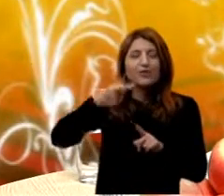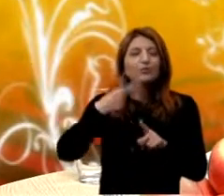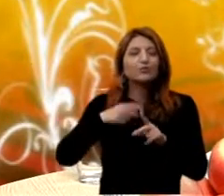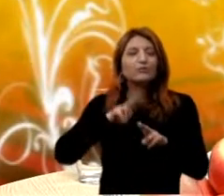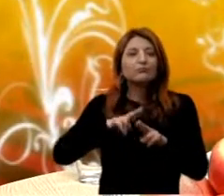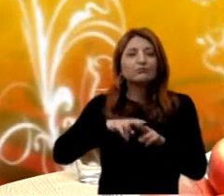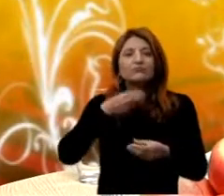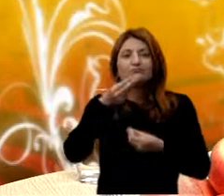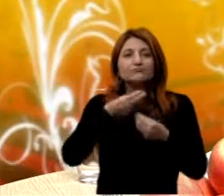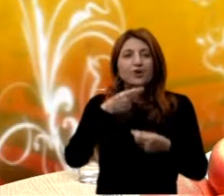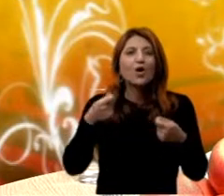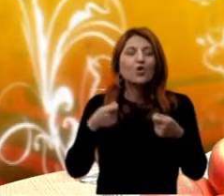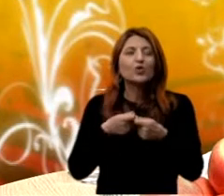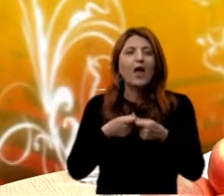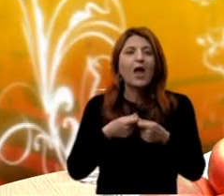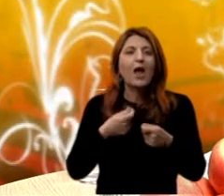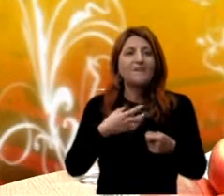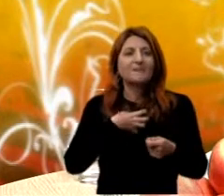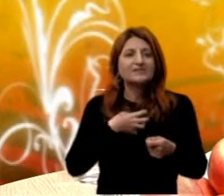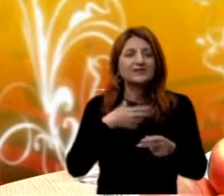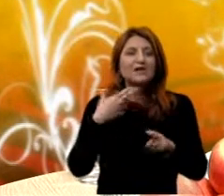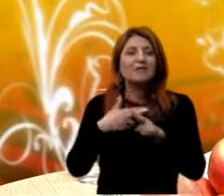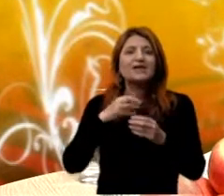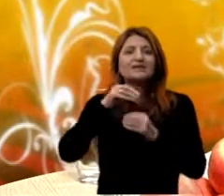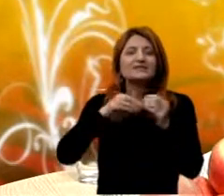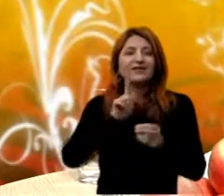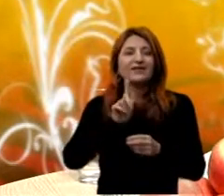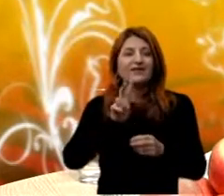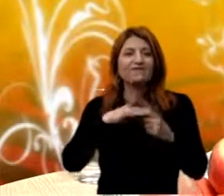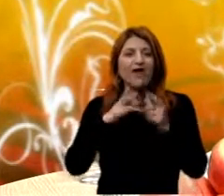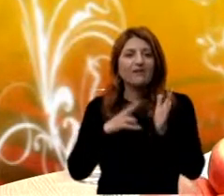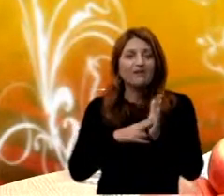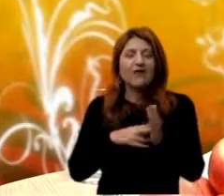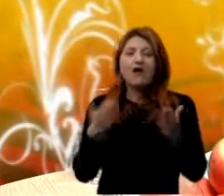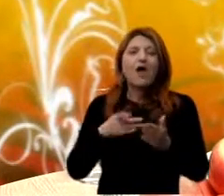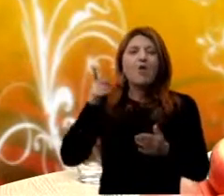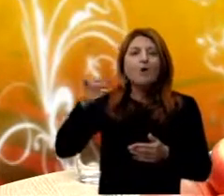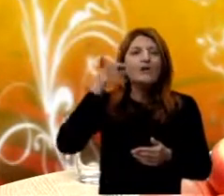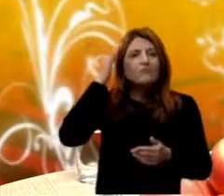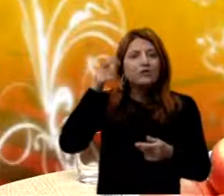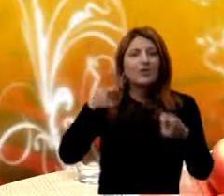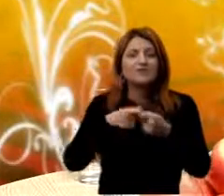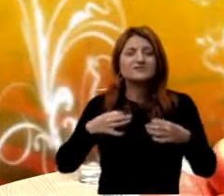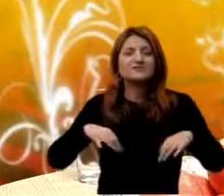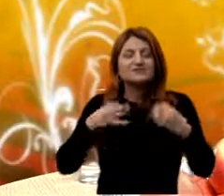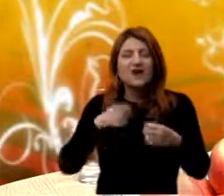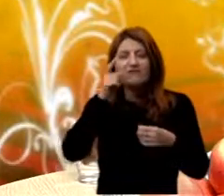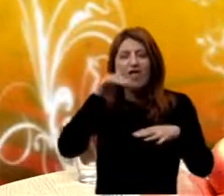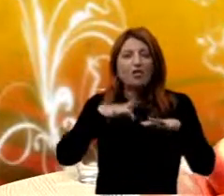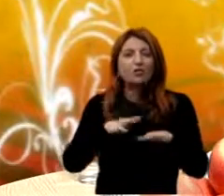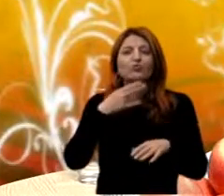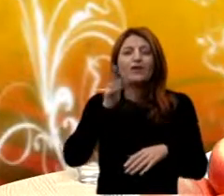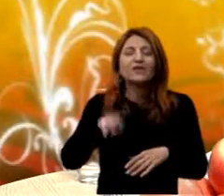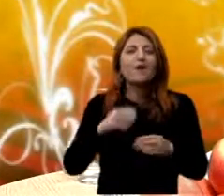ćemo govoriti o psihijatrijskoj bolnici Sveti Ivan i kako oni u stvari se brinu za zdravlje ljudi koji